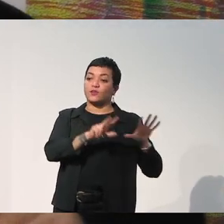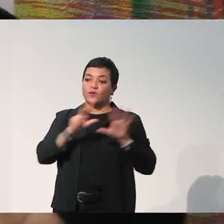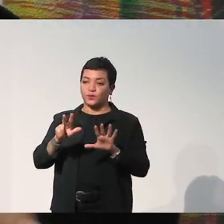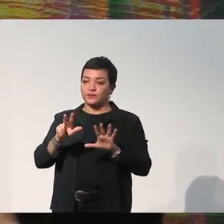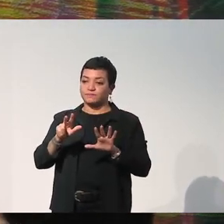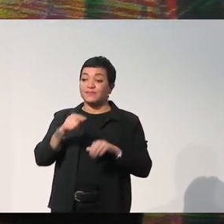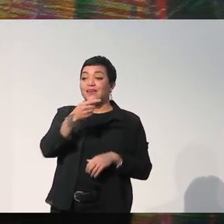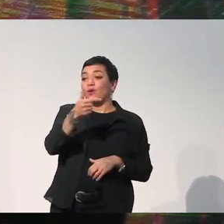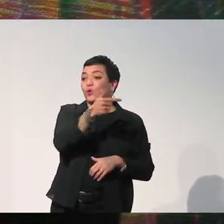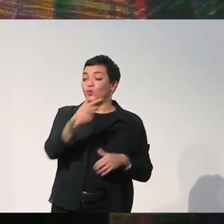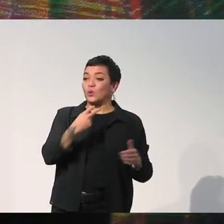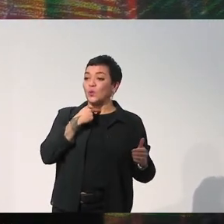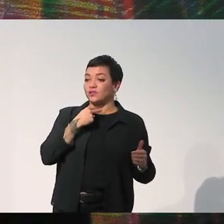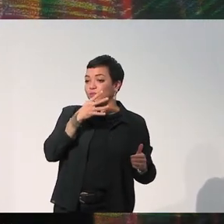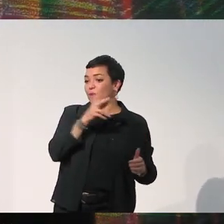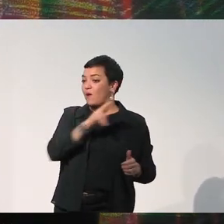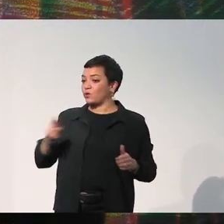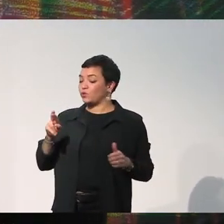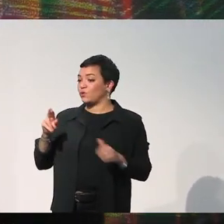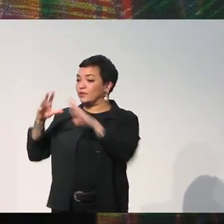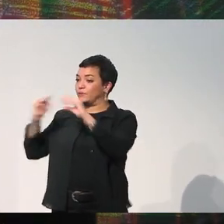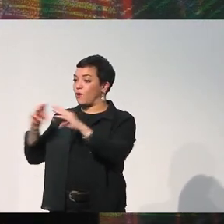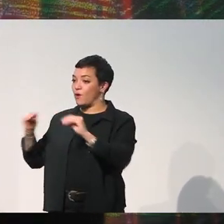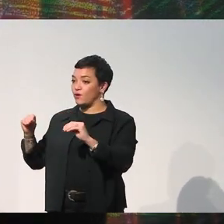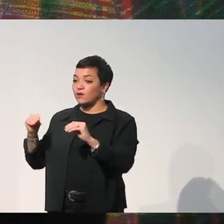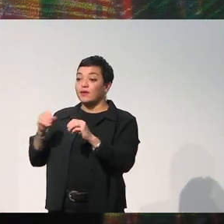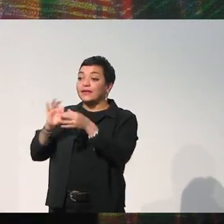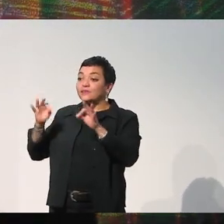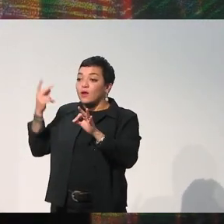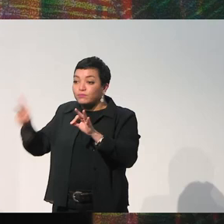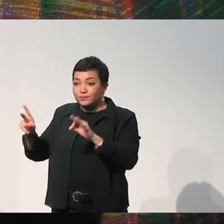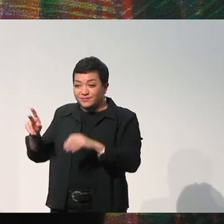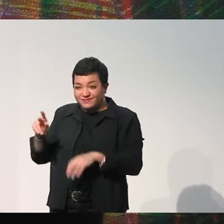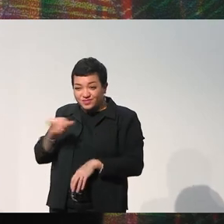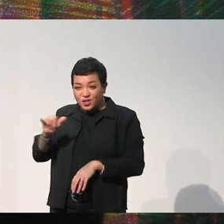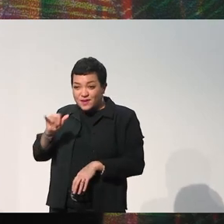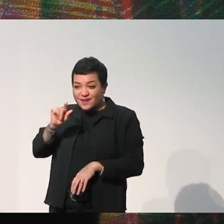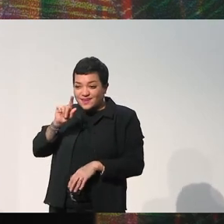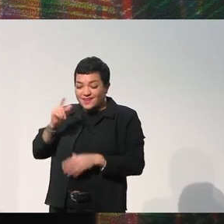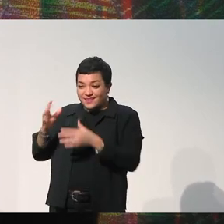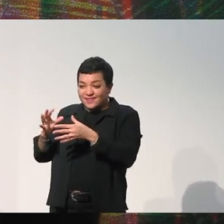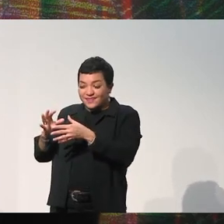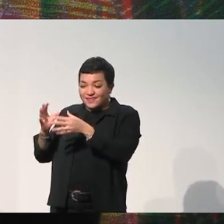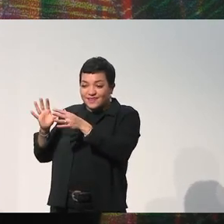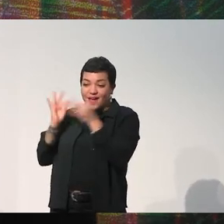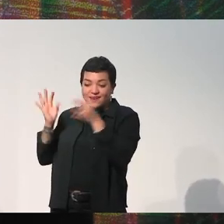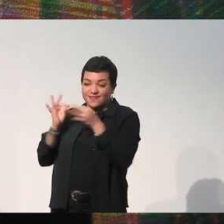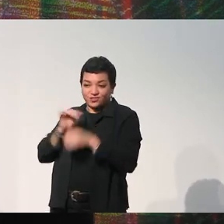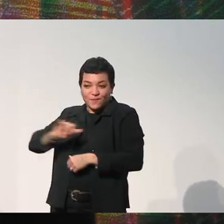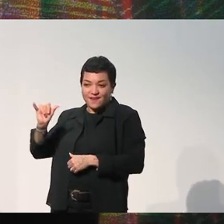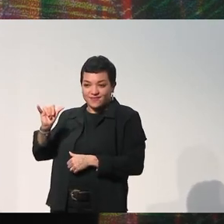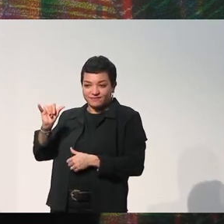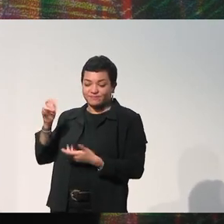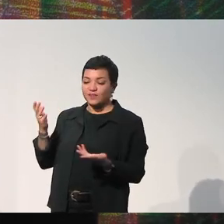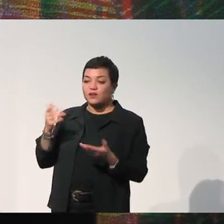raconté. Et toutes ces années-là, qui précèdent ma naissance, je ne les connaissais pas parce qu'ils ne m'en ont jamais parlé. Et des membres de la famille, enfin tous les autres membres de ma